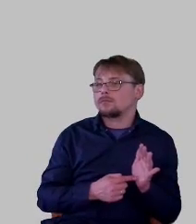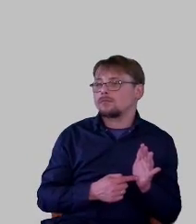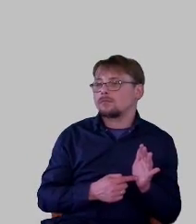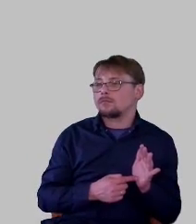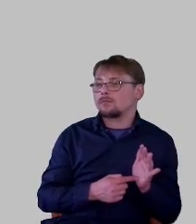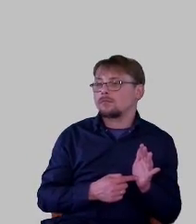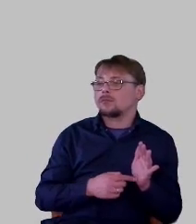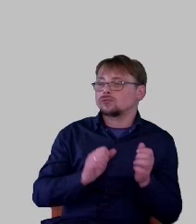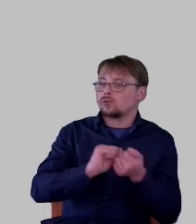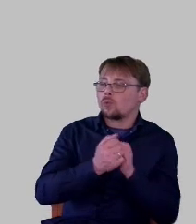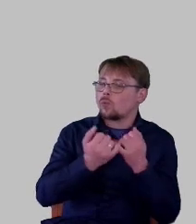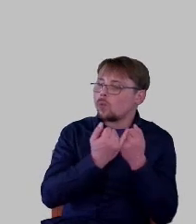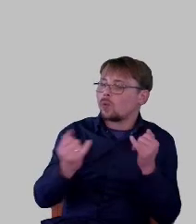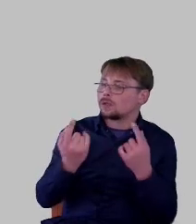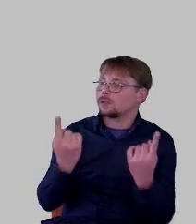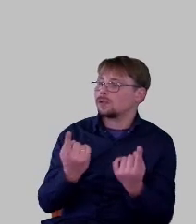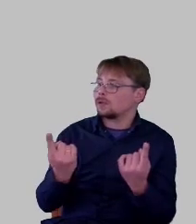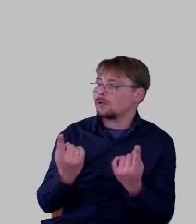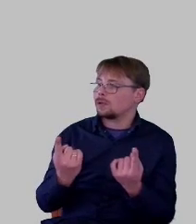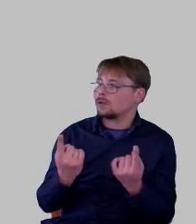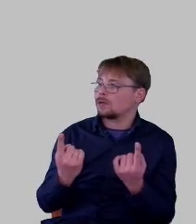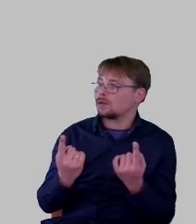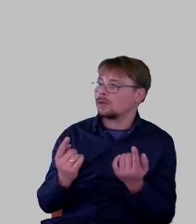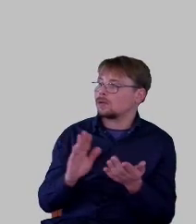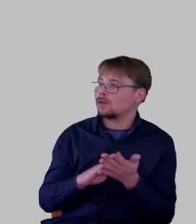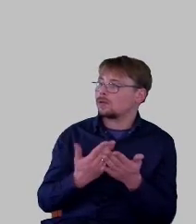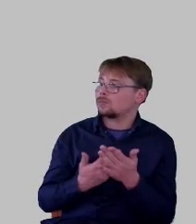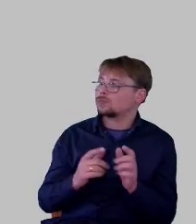różnymi sytuacjami dzieci, czy dzieci są po różnych